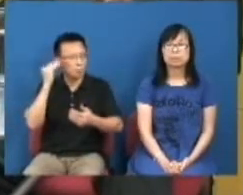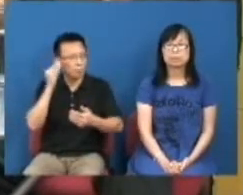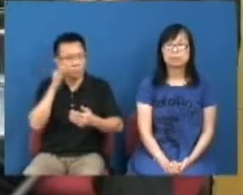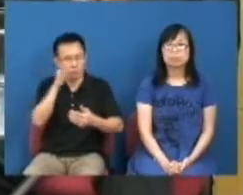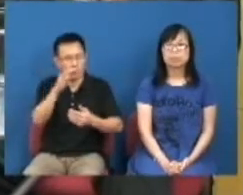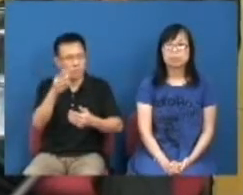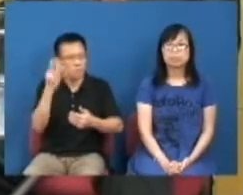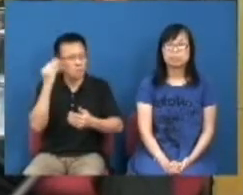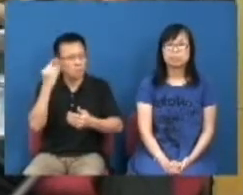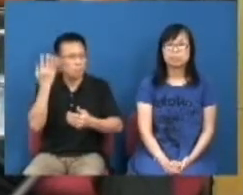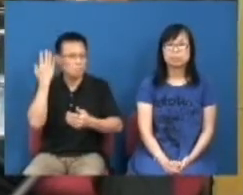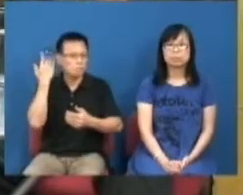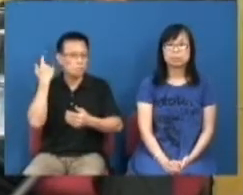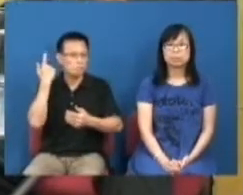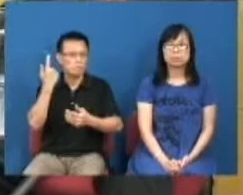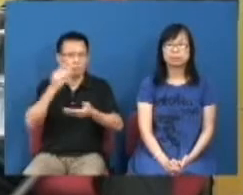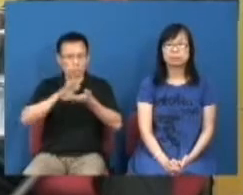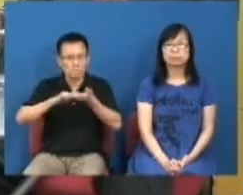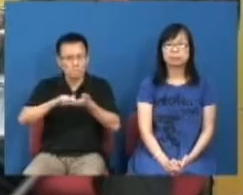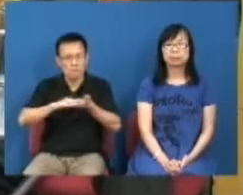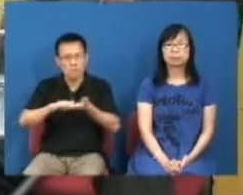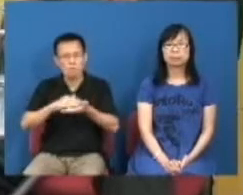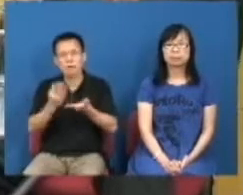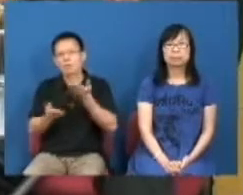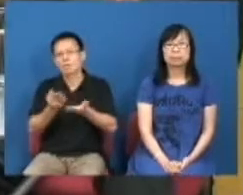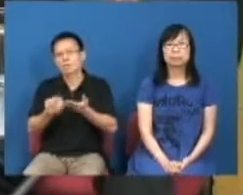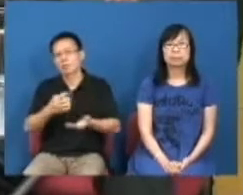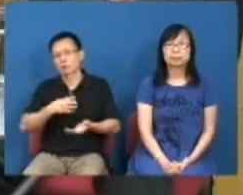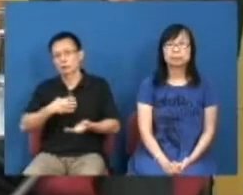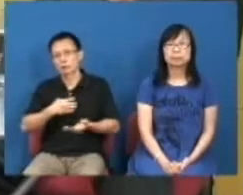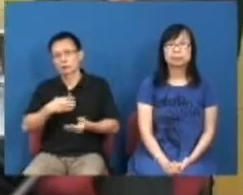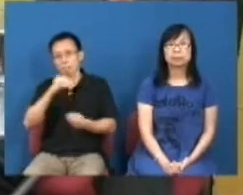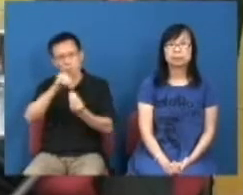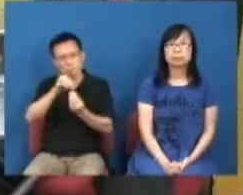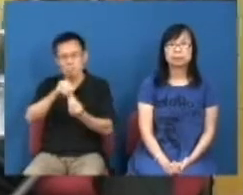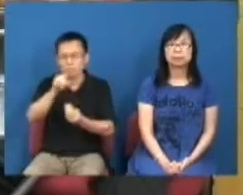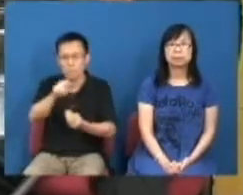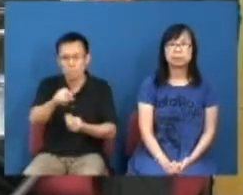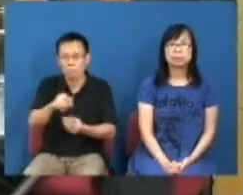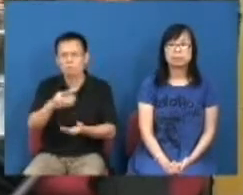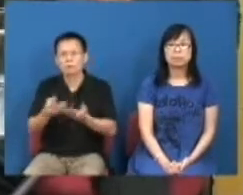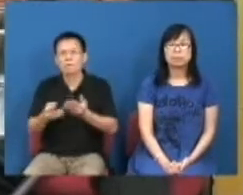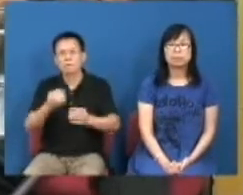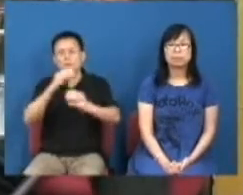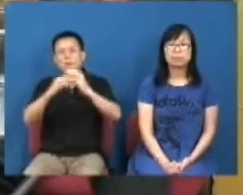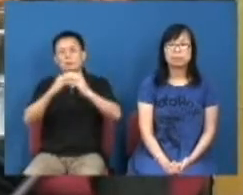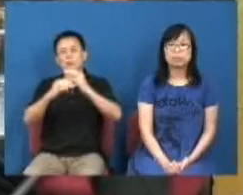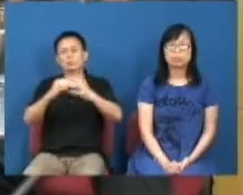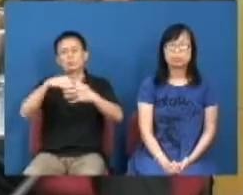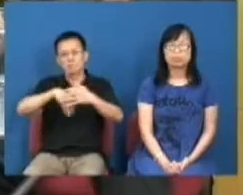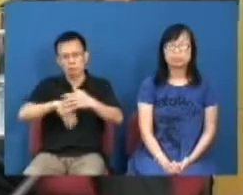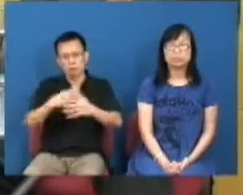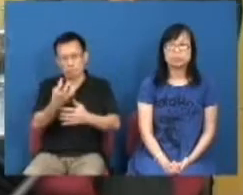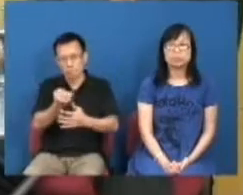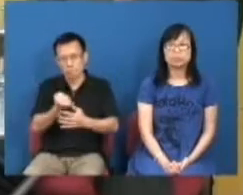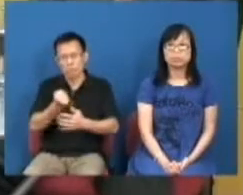嘅背景嚇，佢嘅故事，可能你都會覺得好同情佢都未定嘅。咁呢個就係溝通裏頭得到嘅